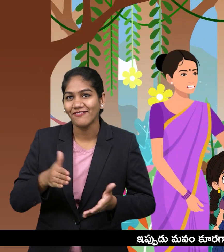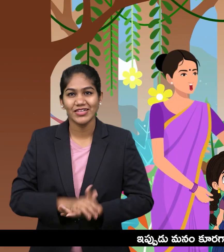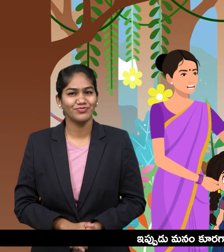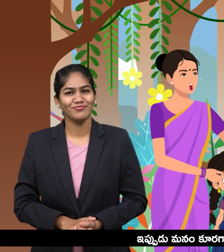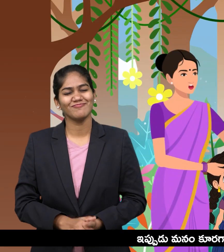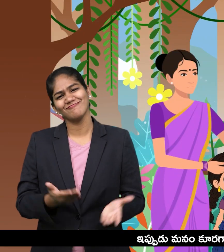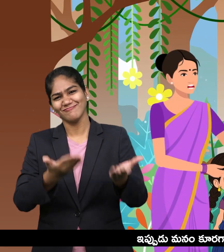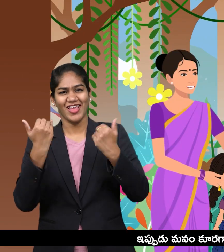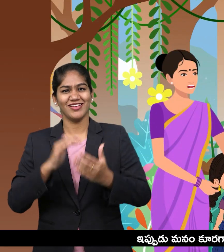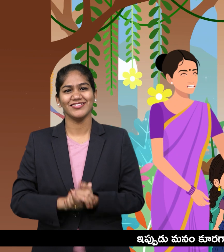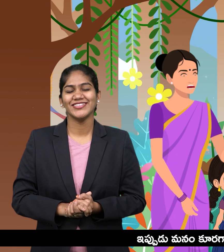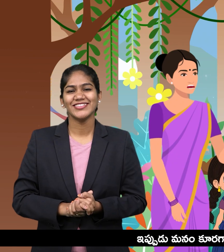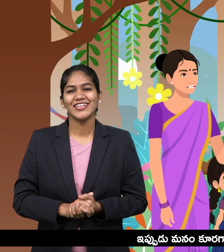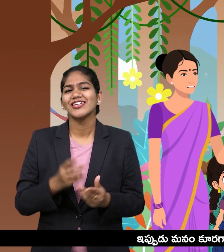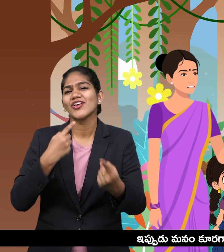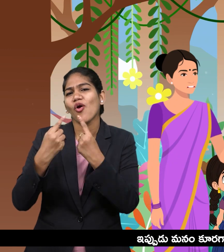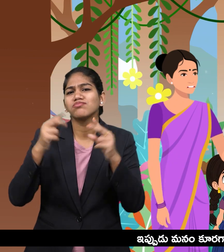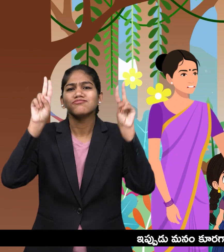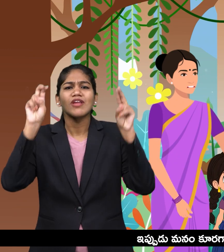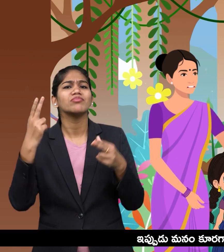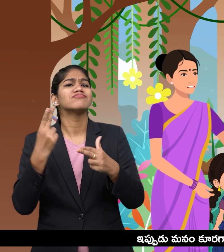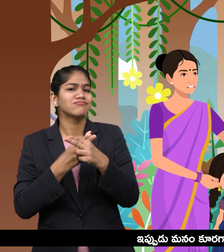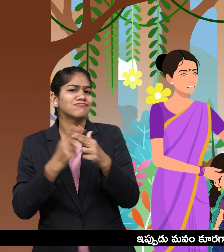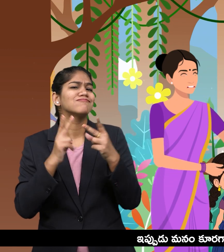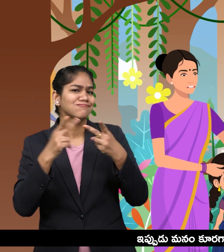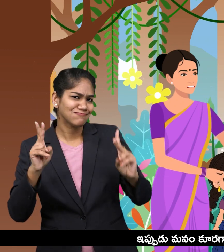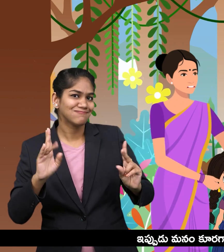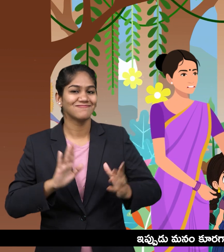ఇప్పుడు మనం కూరగాయల గురించి మాట్లాడుకుందాం.